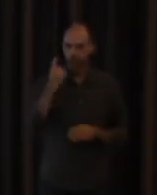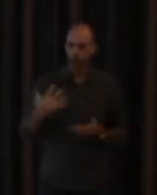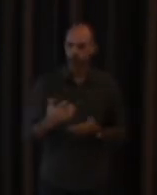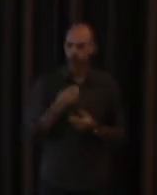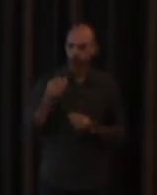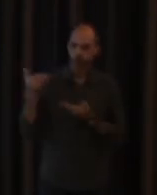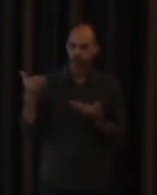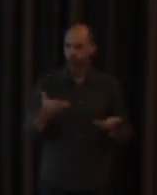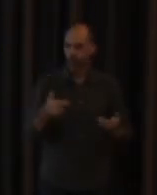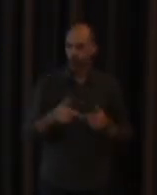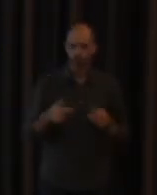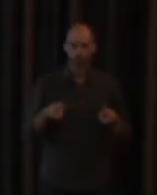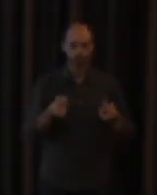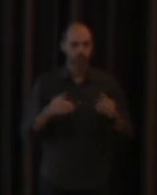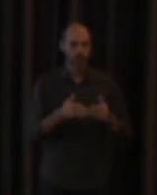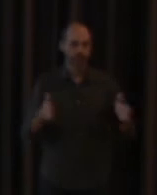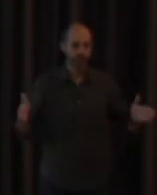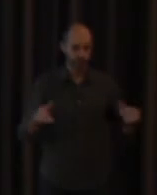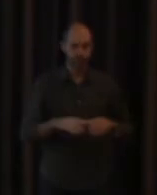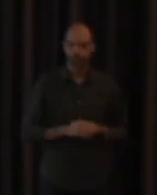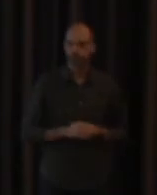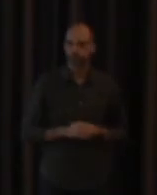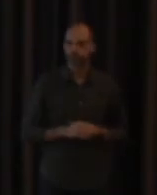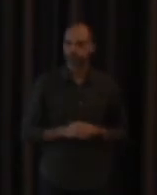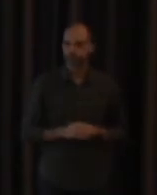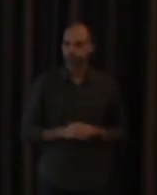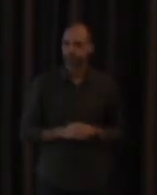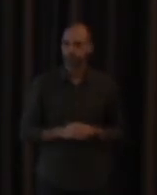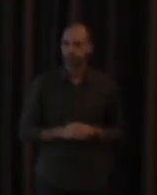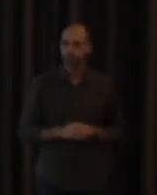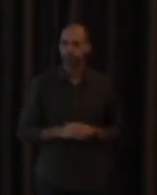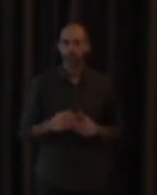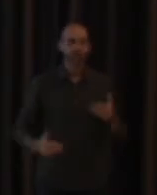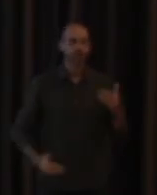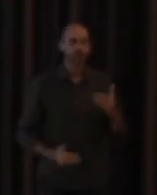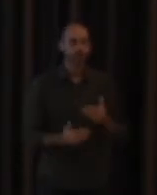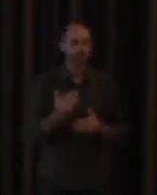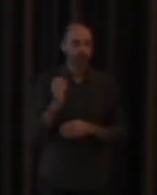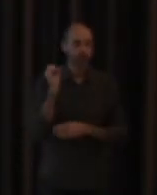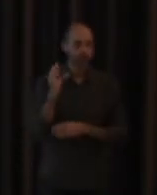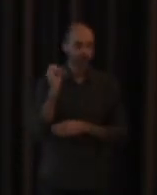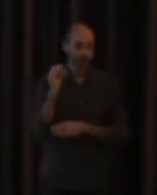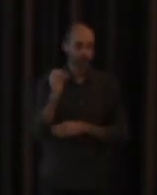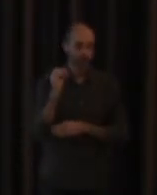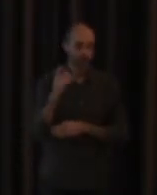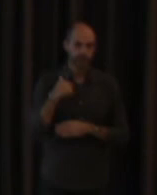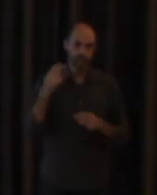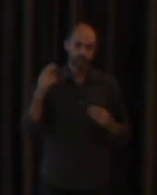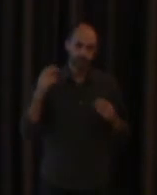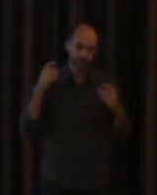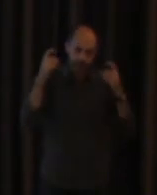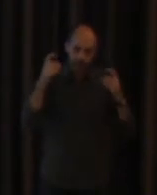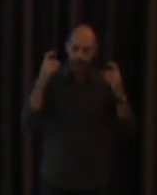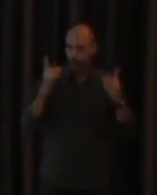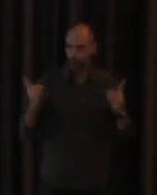benvinguts a aquesta lliçó inaugural de la Facultat de Traducció i Interpretació. Vull començar la meva intervenció, que intentaré que sigui molt,